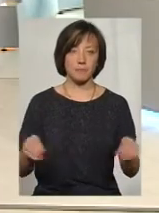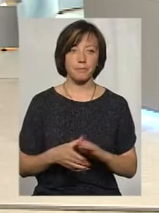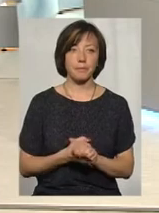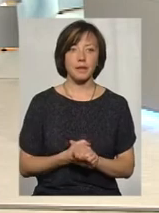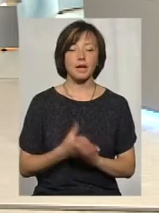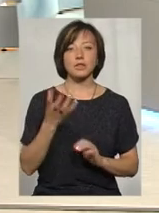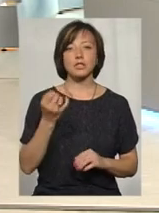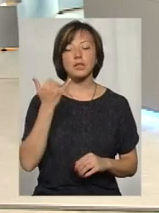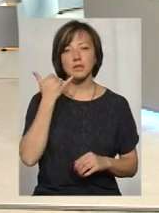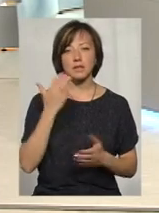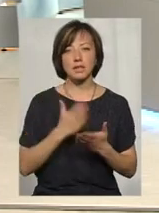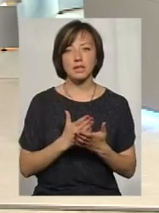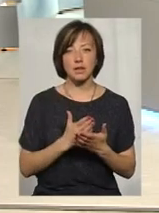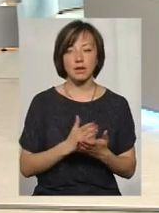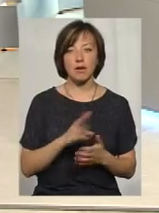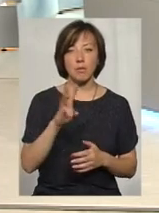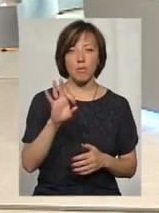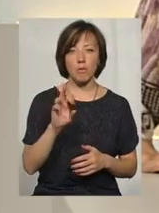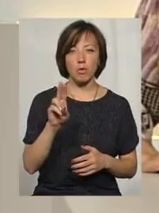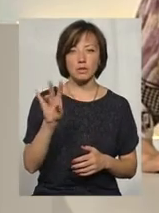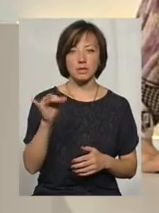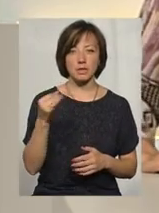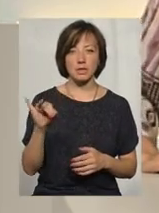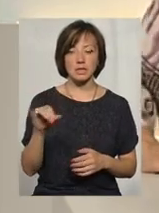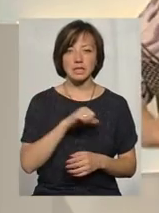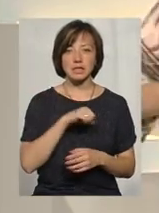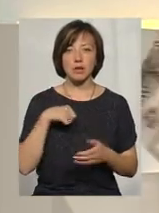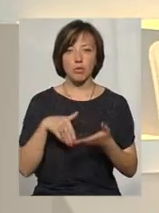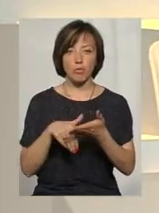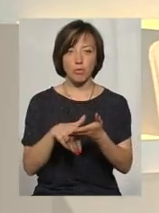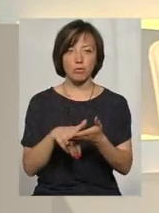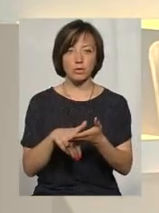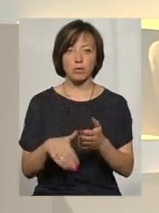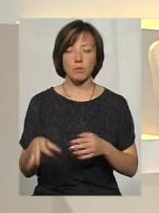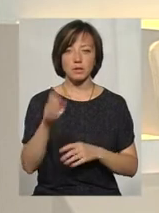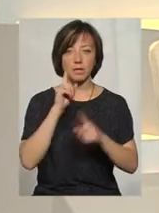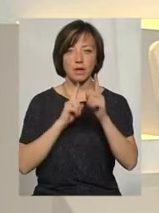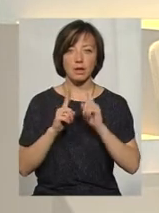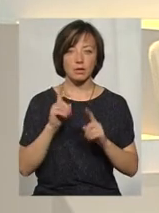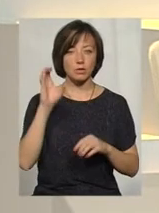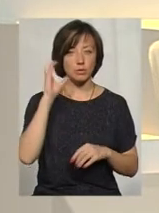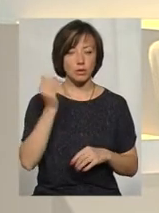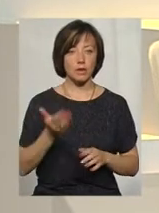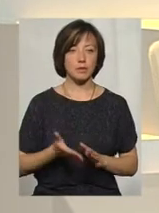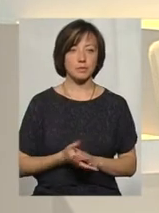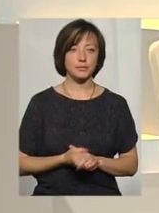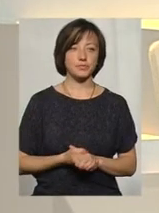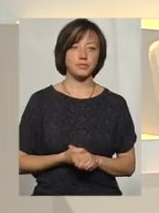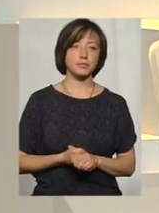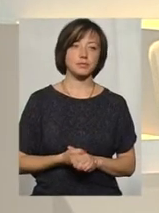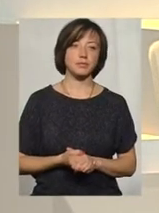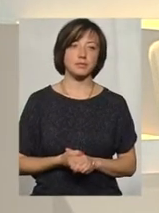є ще на зв'язку Микола Моцний, «Самопоміч», представник обласної ради. Слухаємо, яка